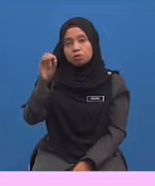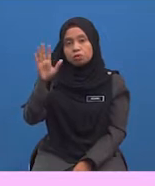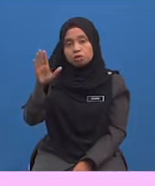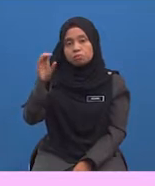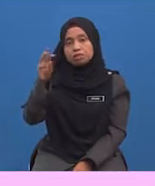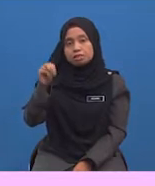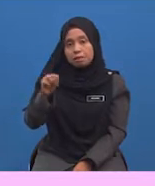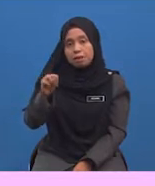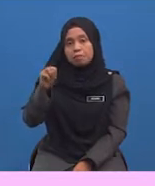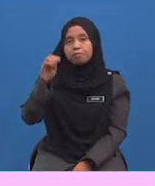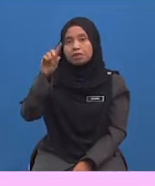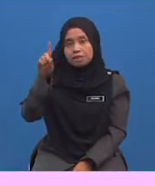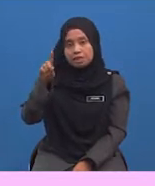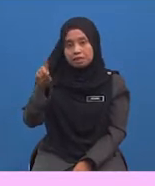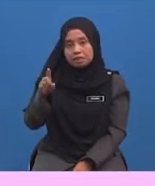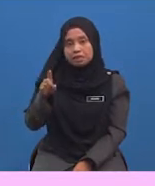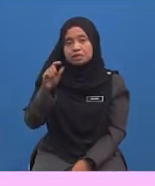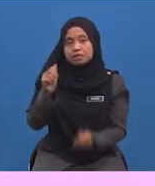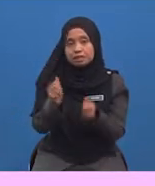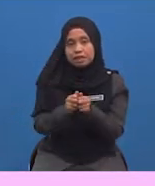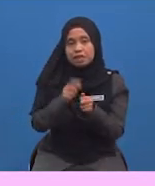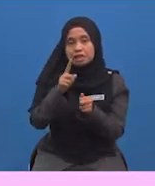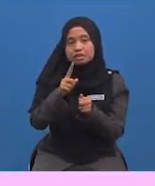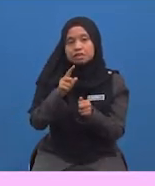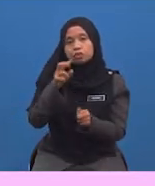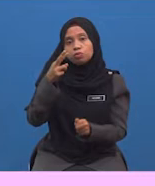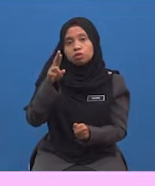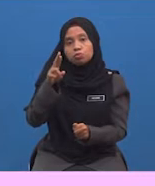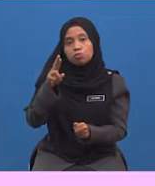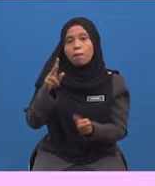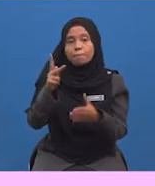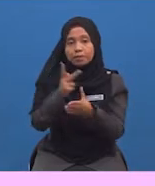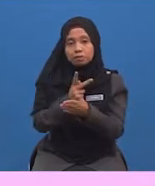1,440,505 sentimeter padu dengan 1,000 sentimeter padu.